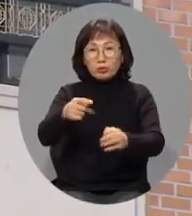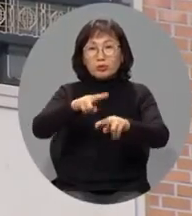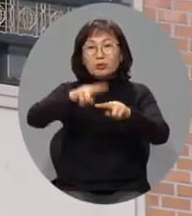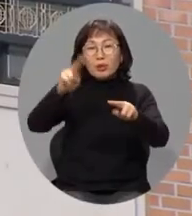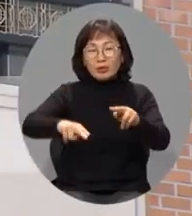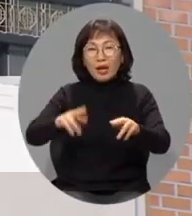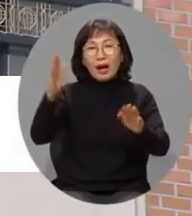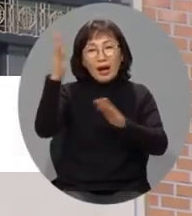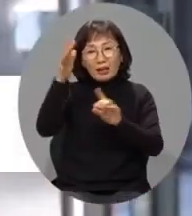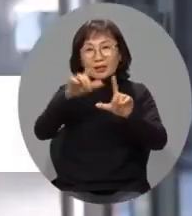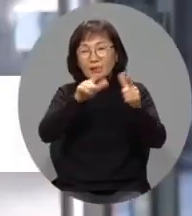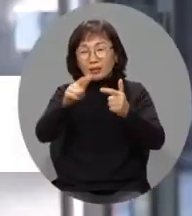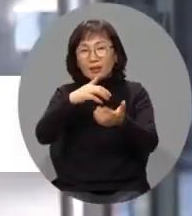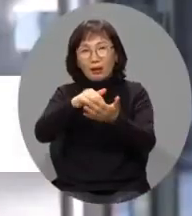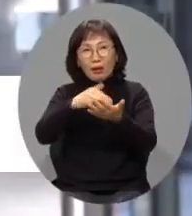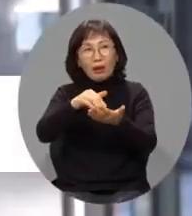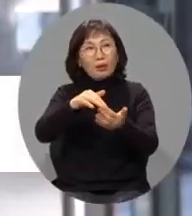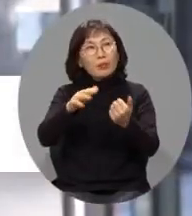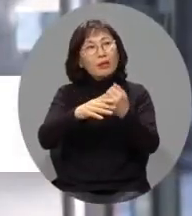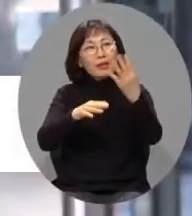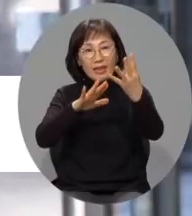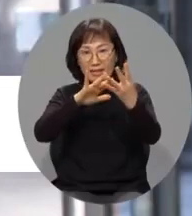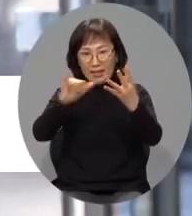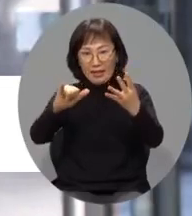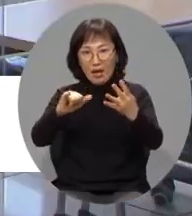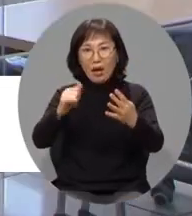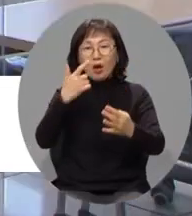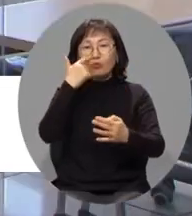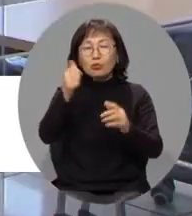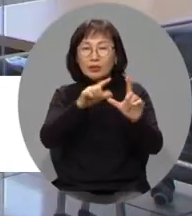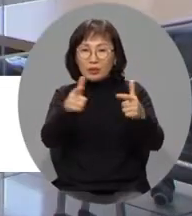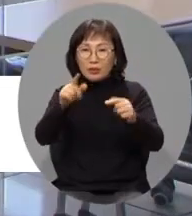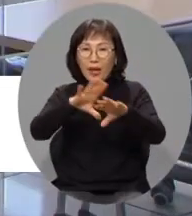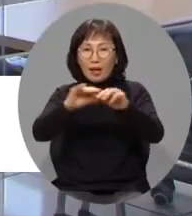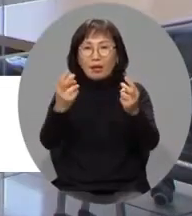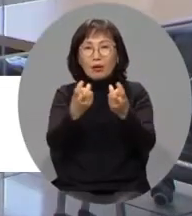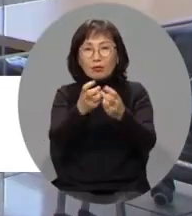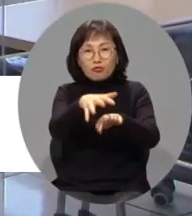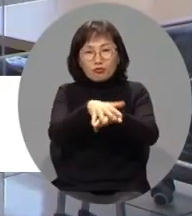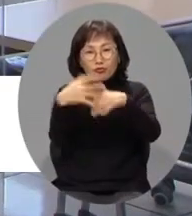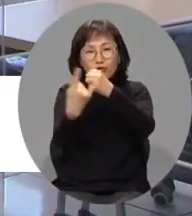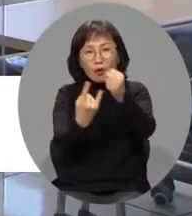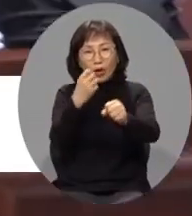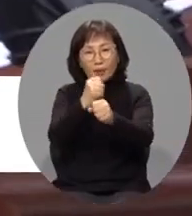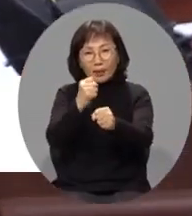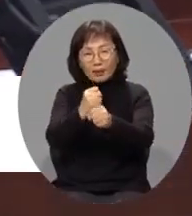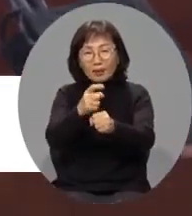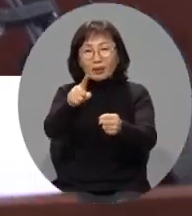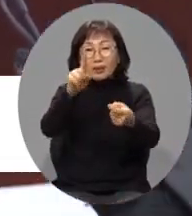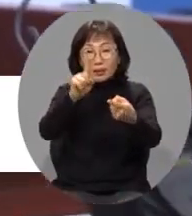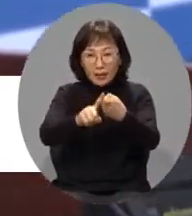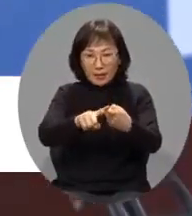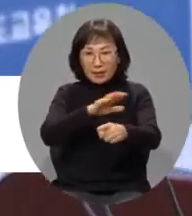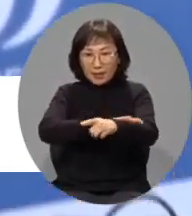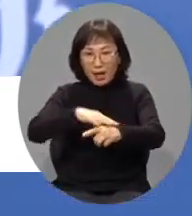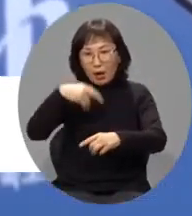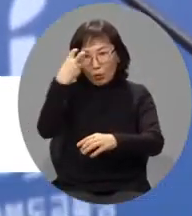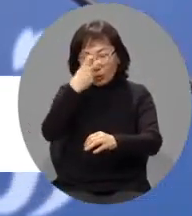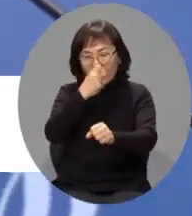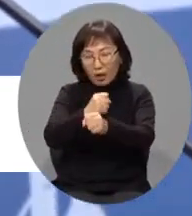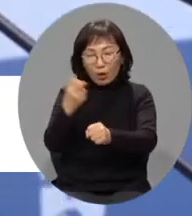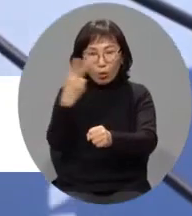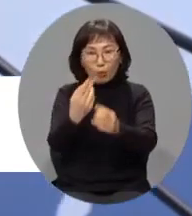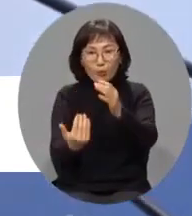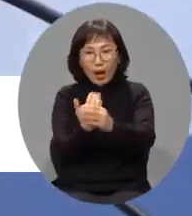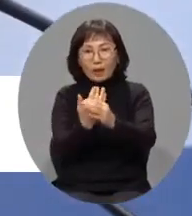알려진 학생만 4명 학부모들은 대책위를 꾸려 교육청 차원 의 진상 조사와 제발 방지 대책을